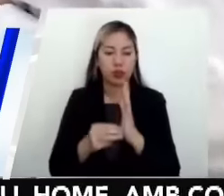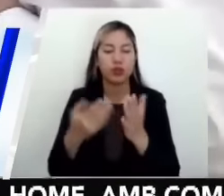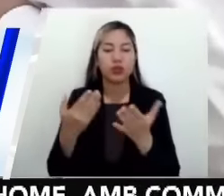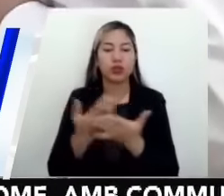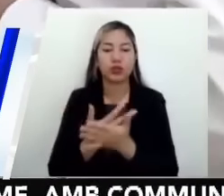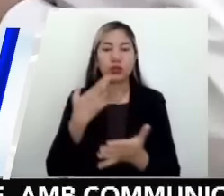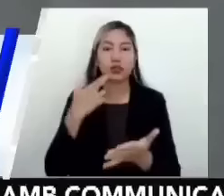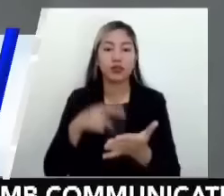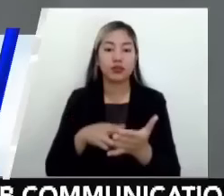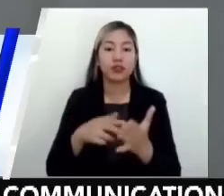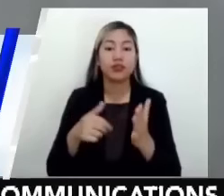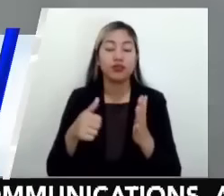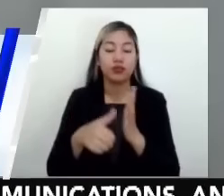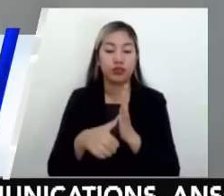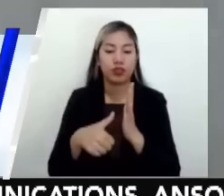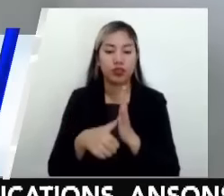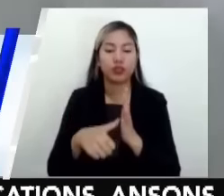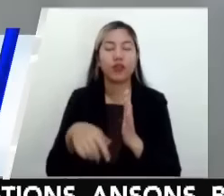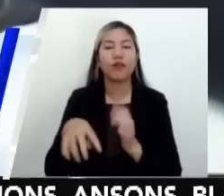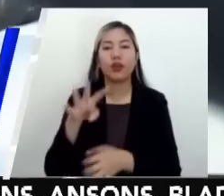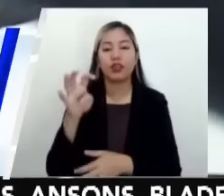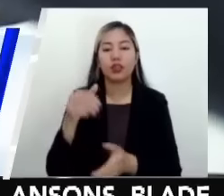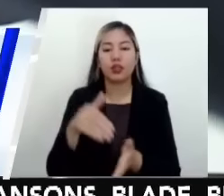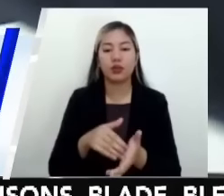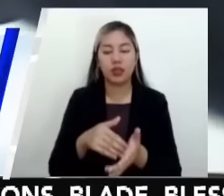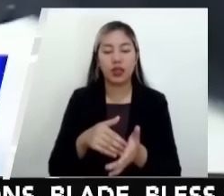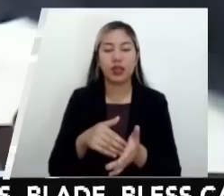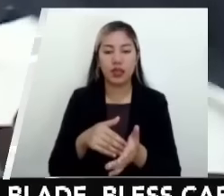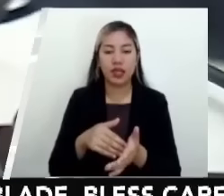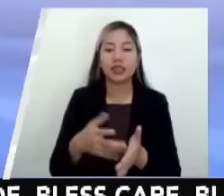nasa 400,000 naman ang reactivated voters.